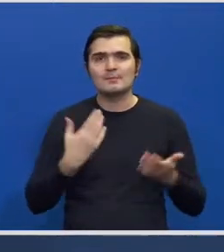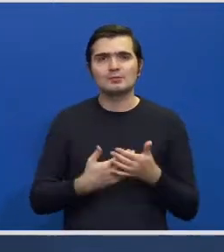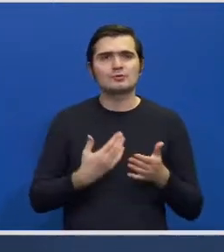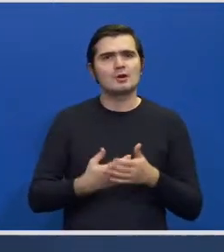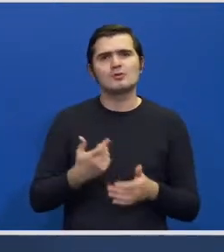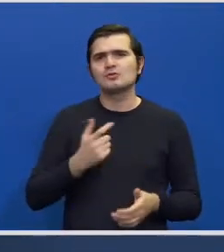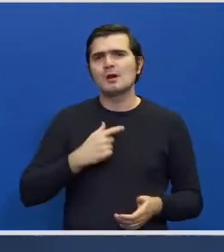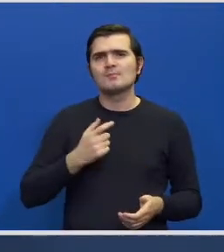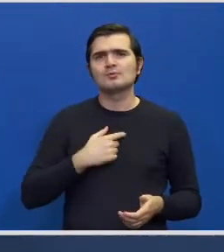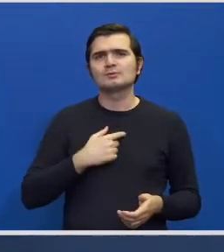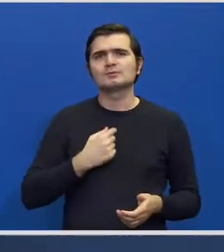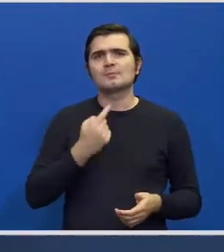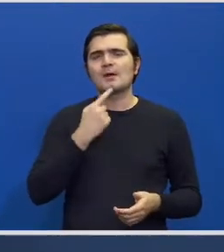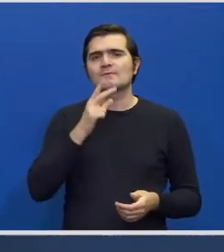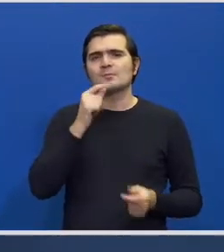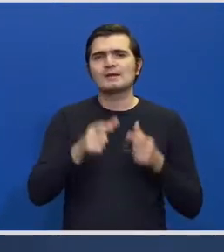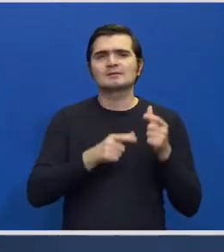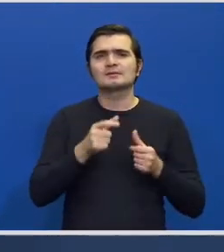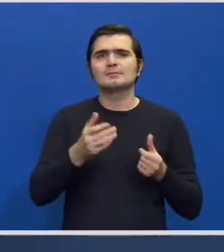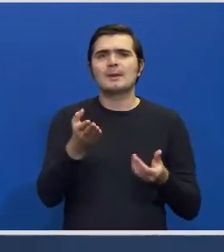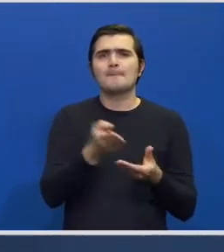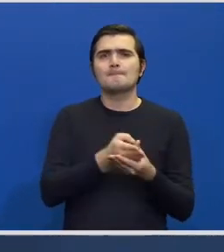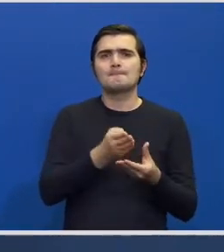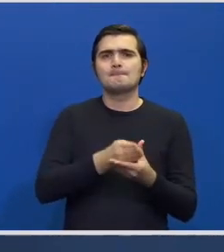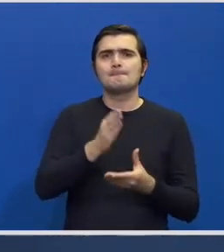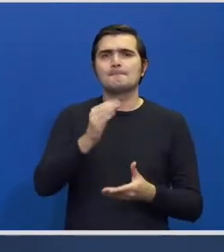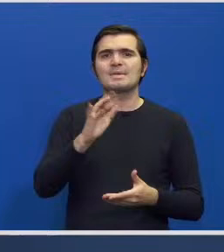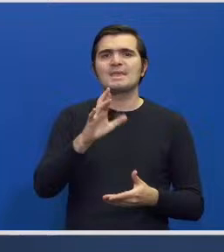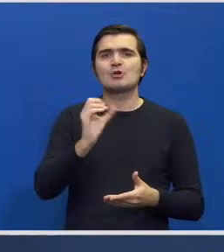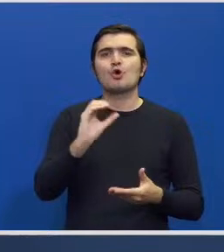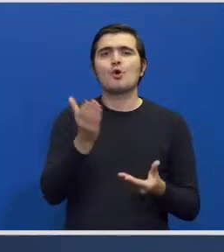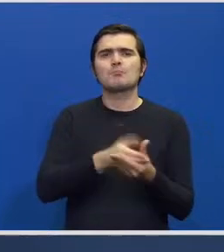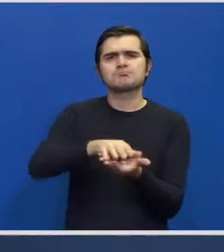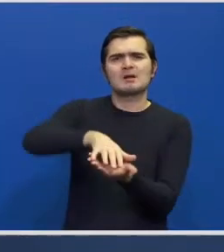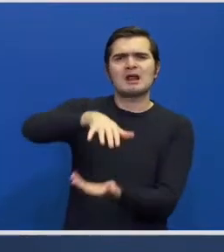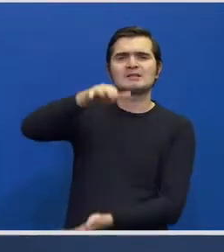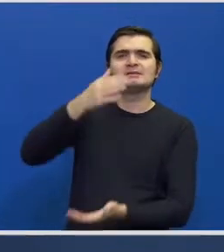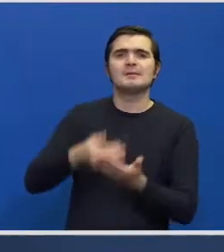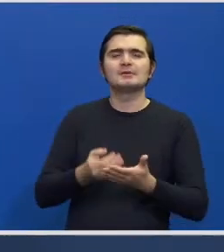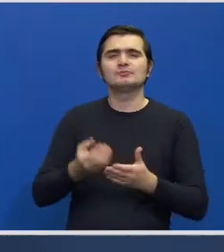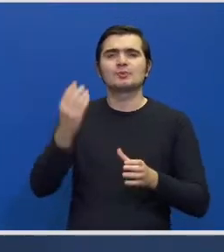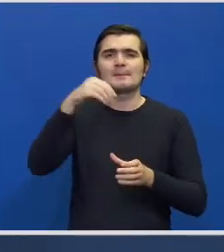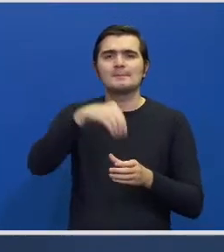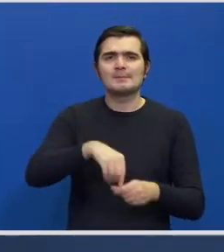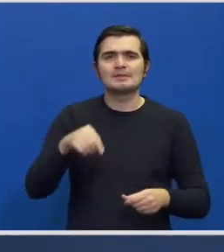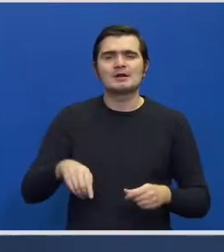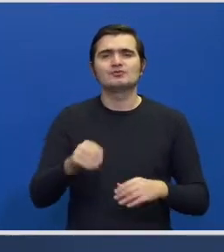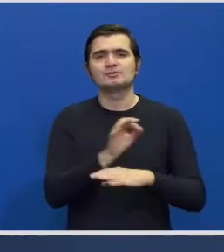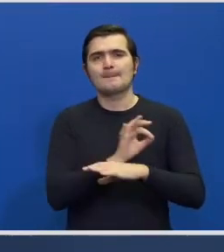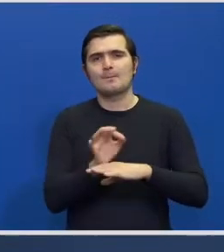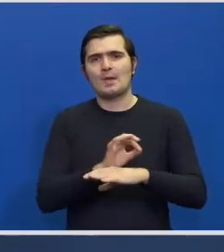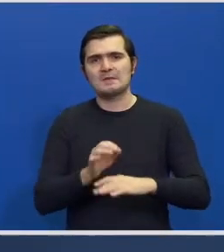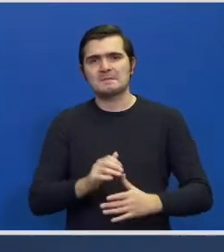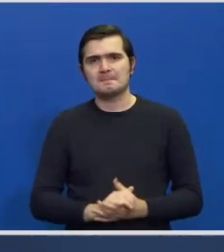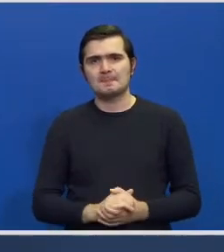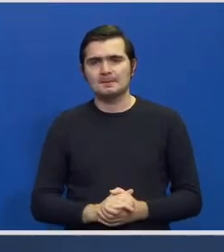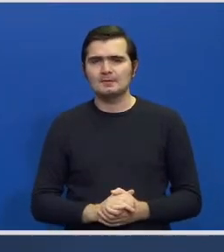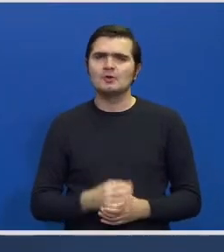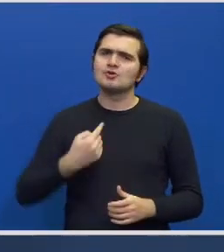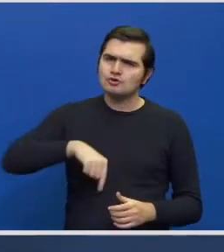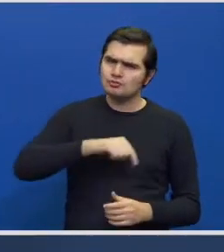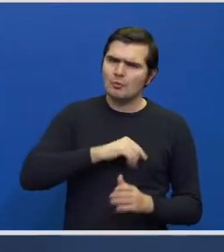fiindcă nu mai pot invoca cel puțin birocrația pentru ceea ce înseamnă implementarea acestor